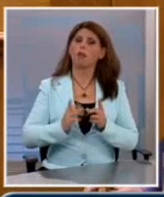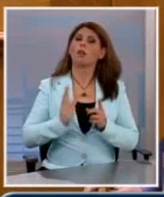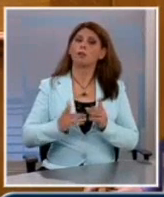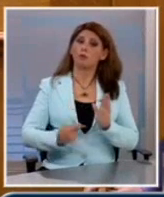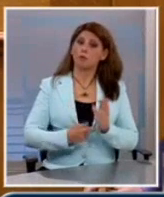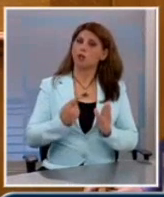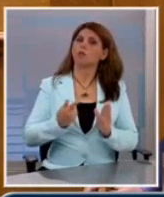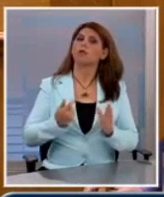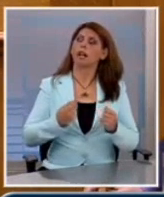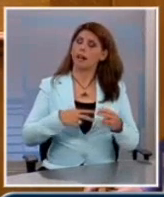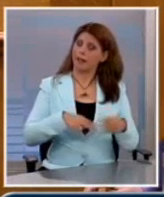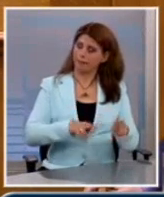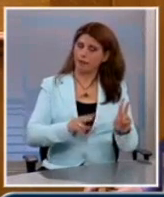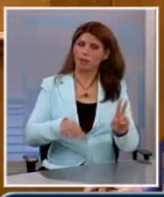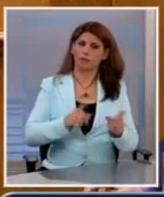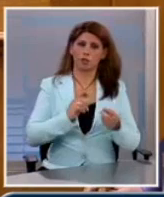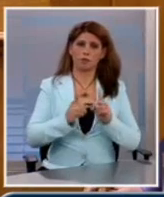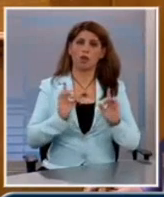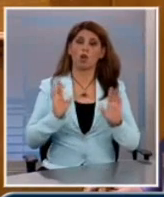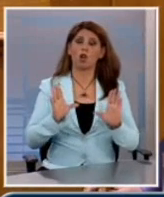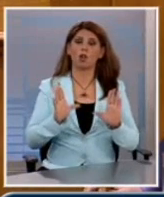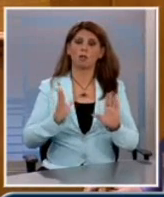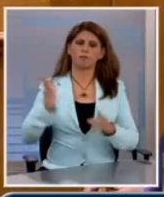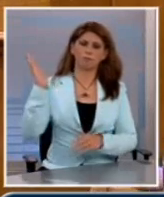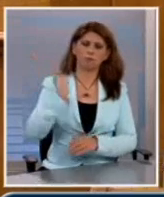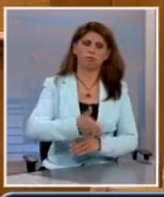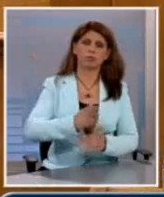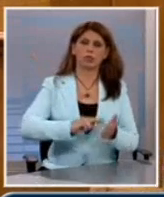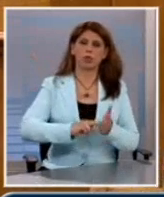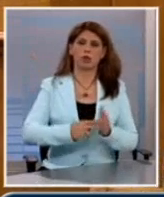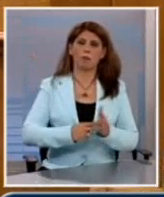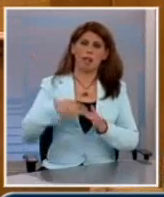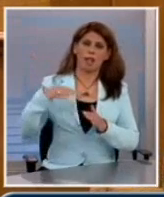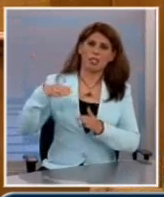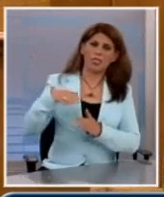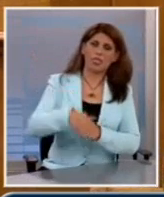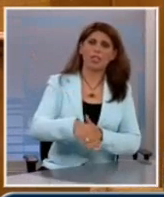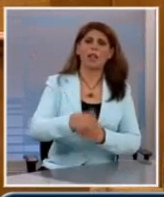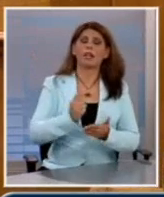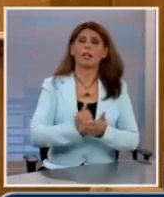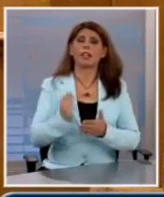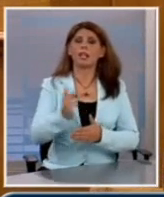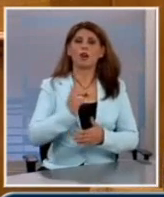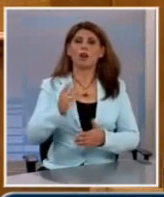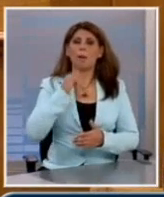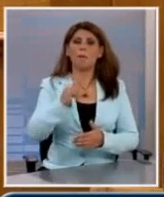φορά να υλοποιηθεί, χωρίς να καταδικάζει την οικονομία στην ύφεση και την κοινωνία σε μια διαρκή